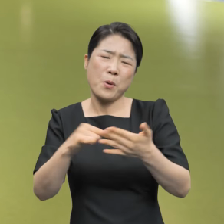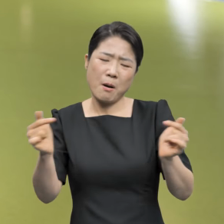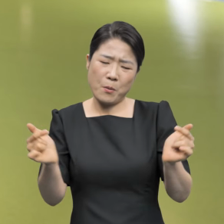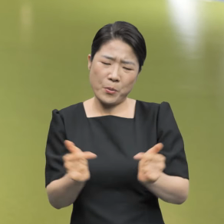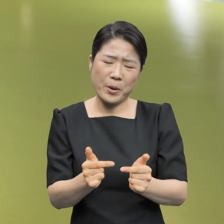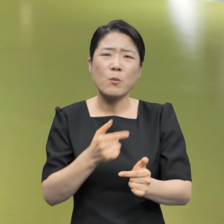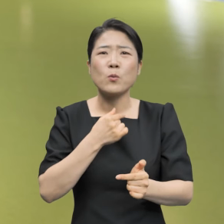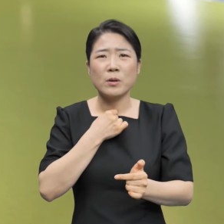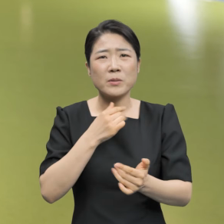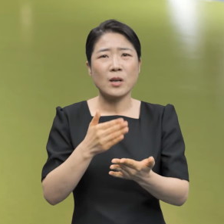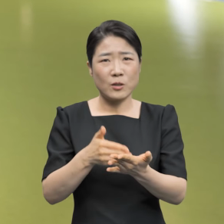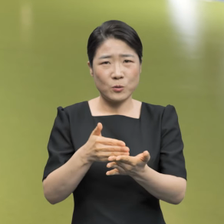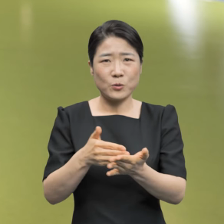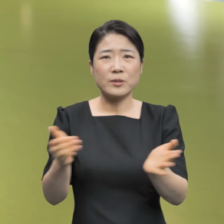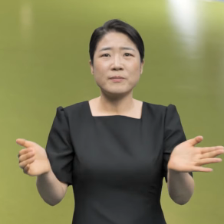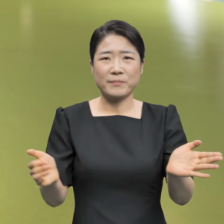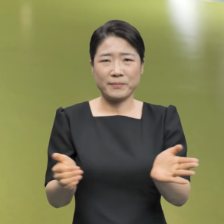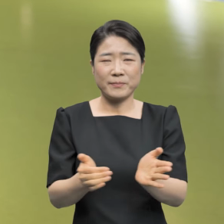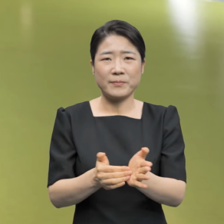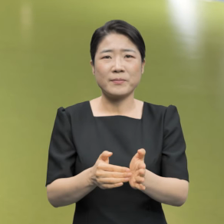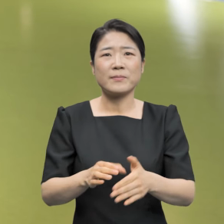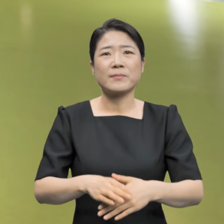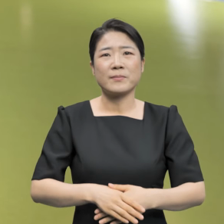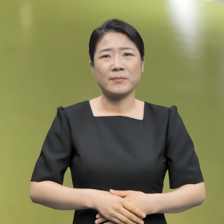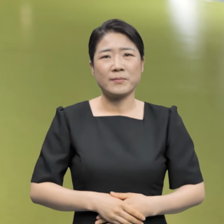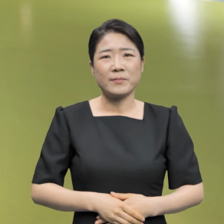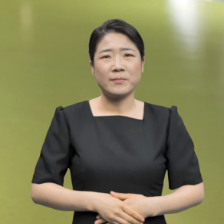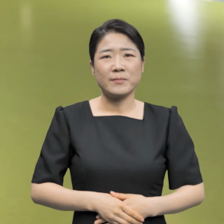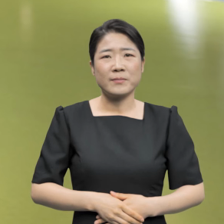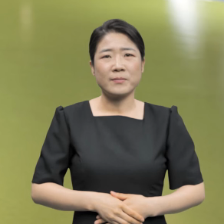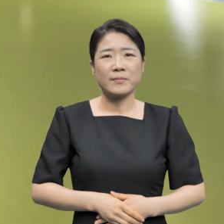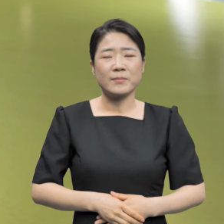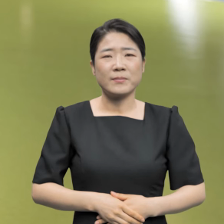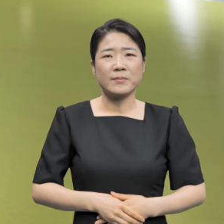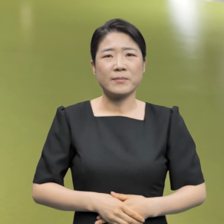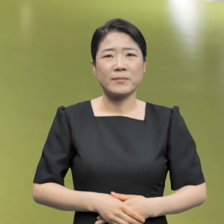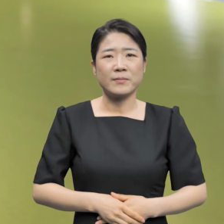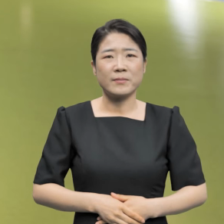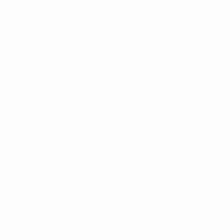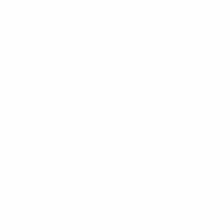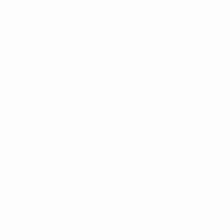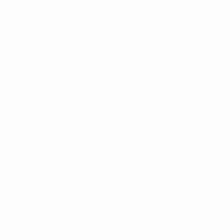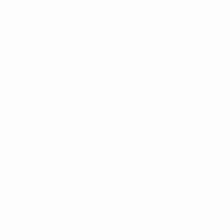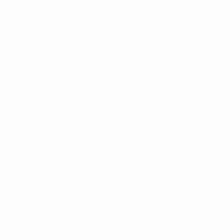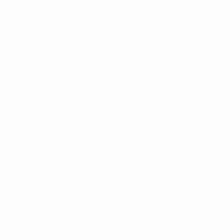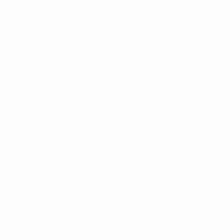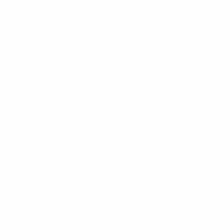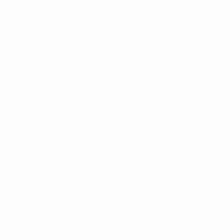최소화되길 바라봅니다. 내일이 빛나는 기회도시에서 헬로 광주 정지현입니다.